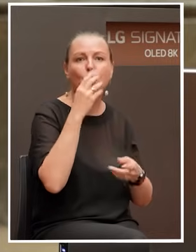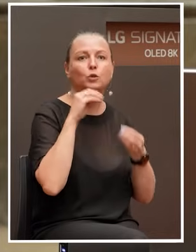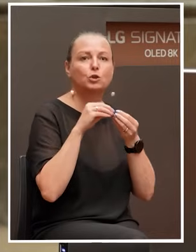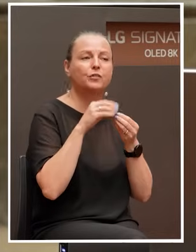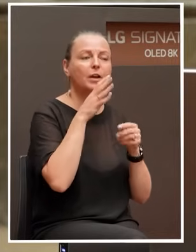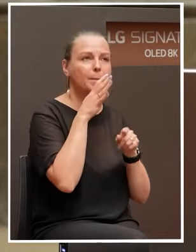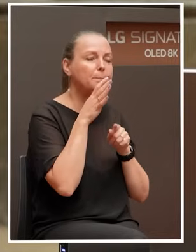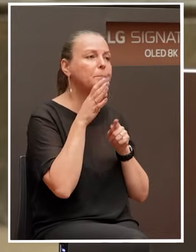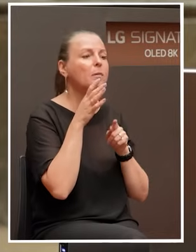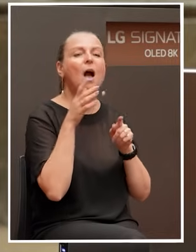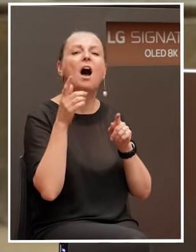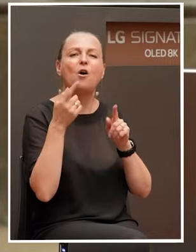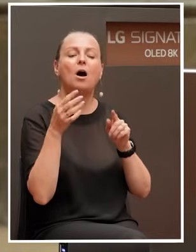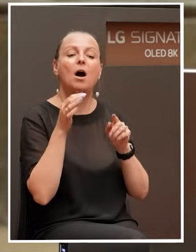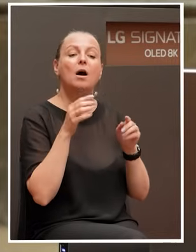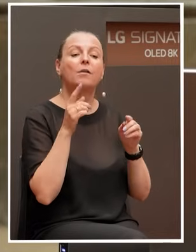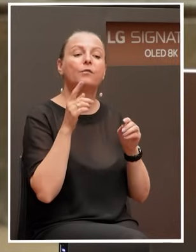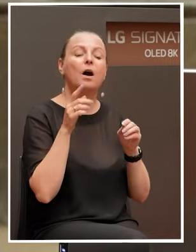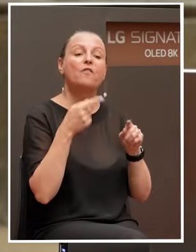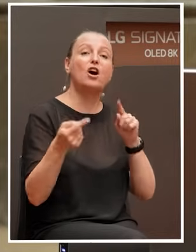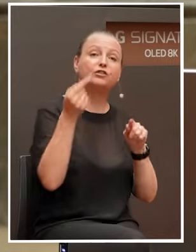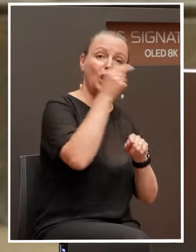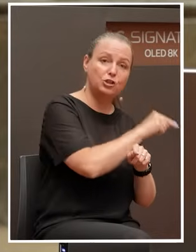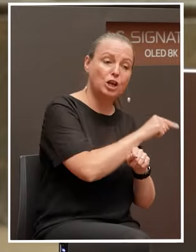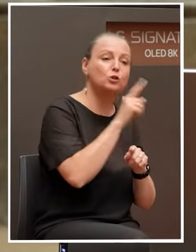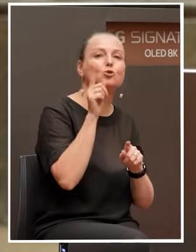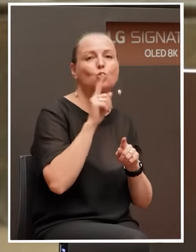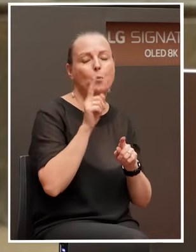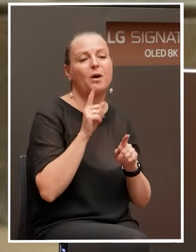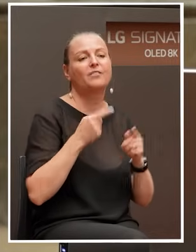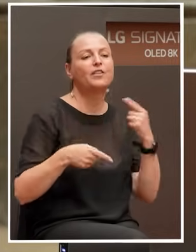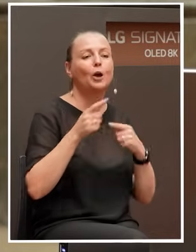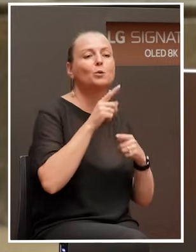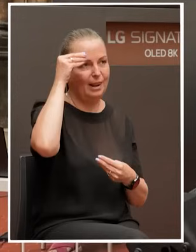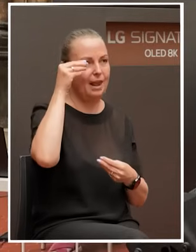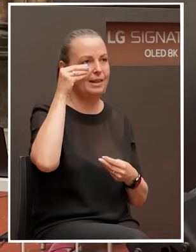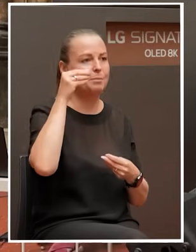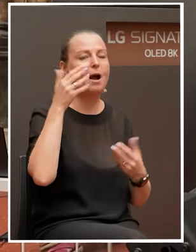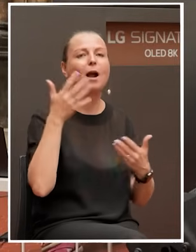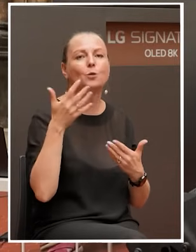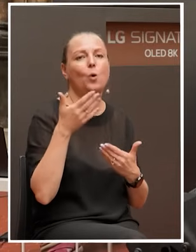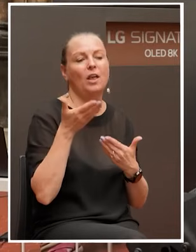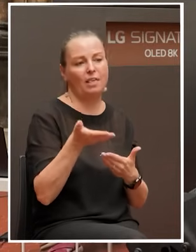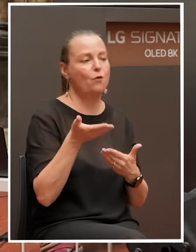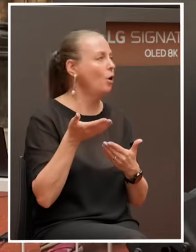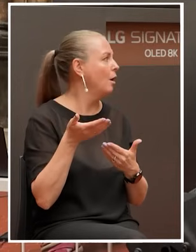года он возвращается, чтобы вернуться к тем атмосферным впечатлениям, которые его